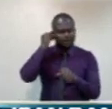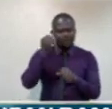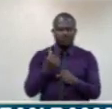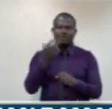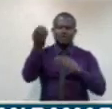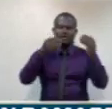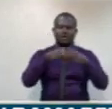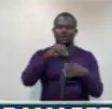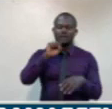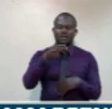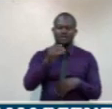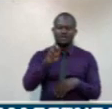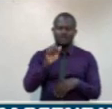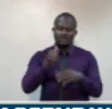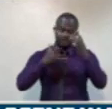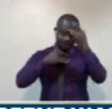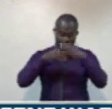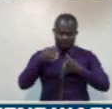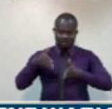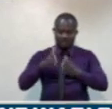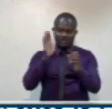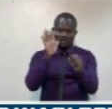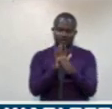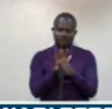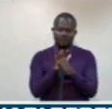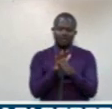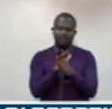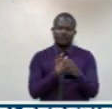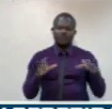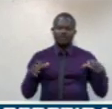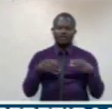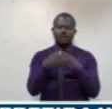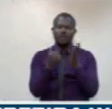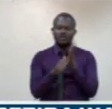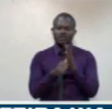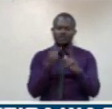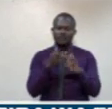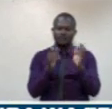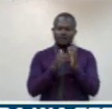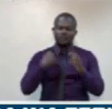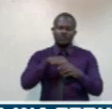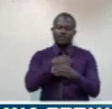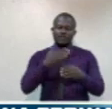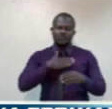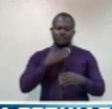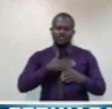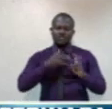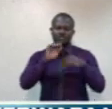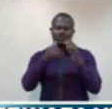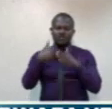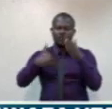bamujyanaga kurishyiraho kuko akaba yarembera no mu nzira cyane akaba yahura n'ibibazo ariko twashimye yuko habaye